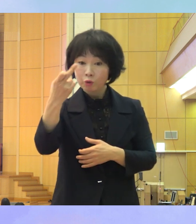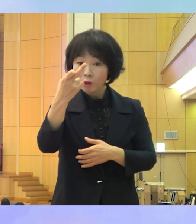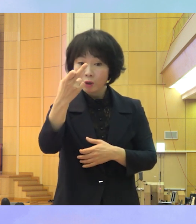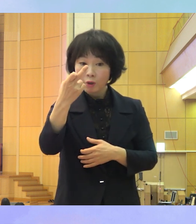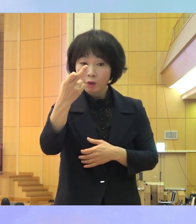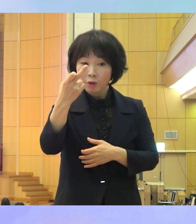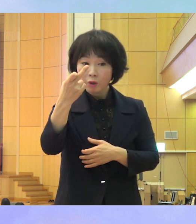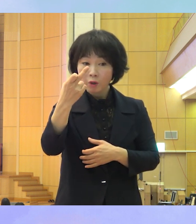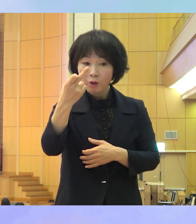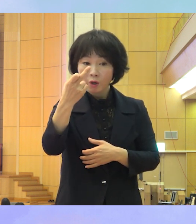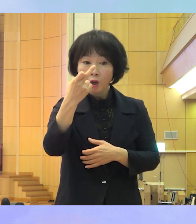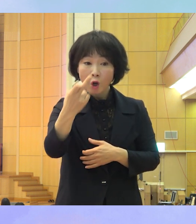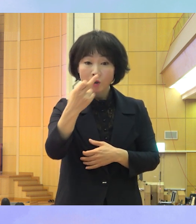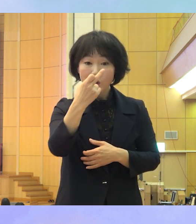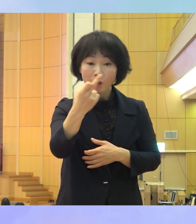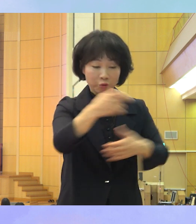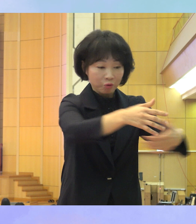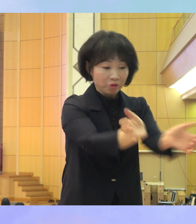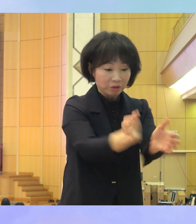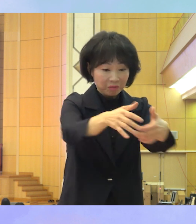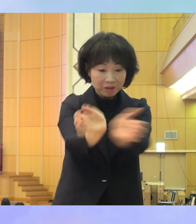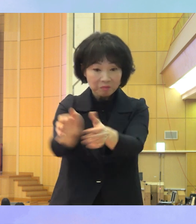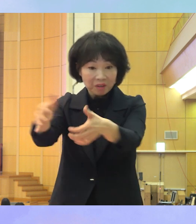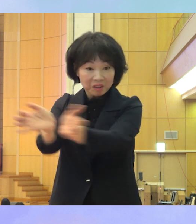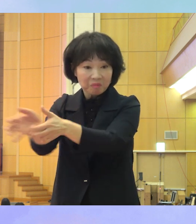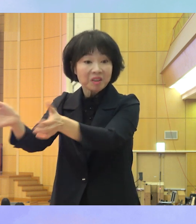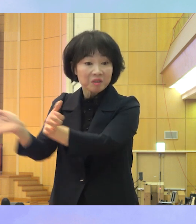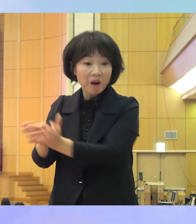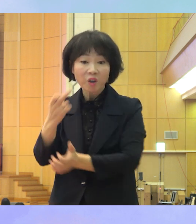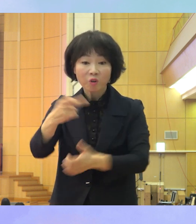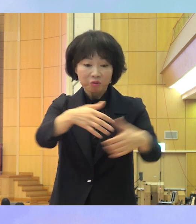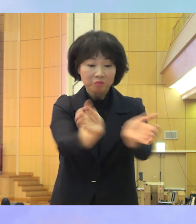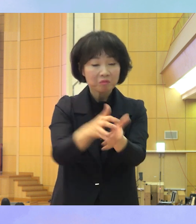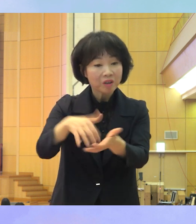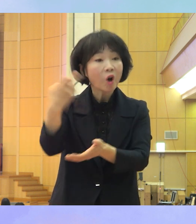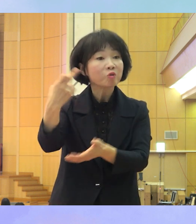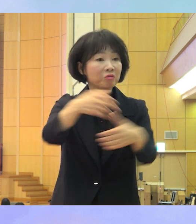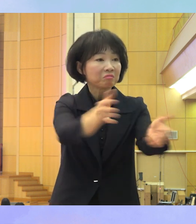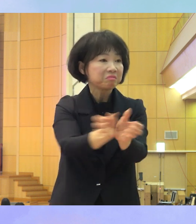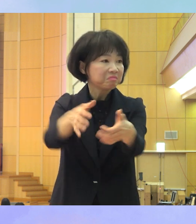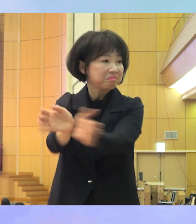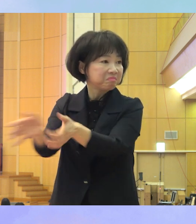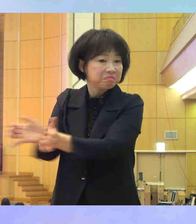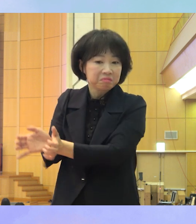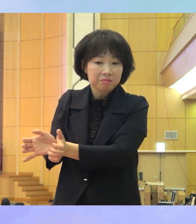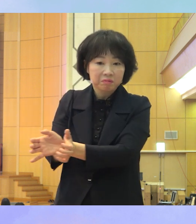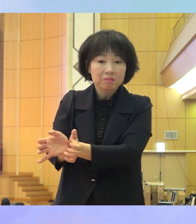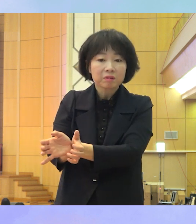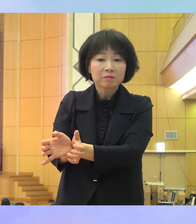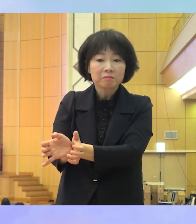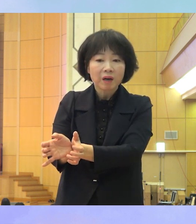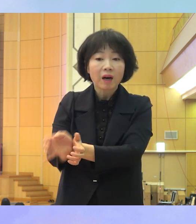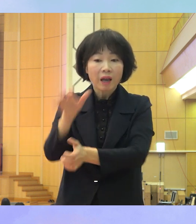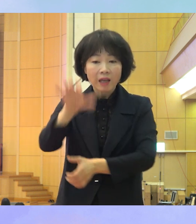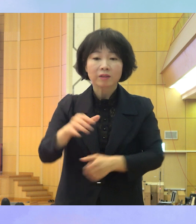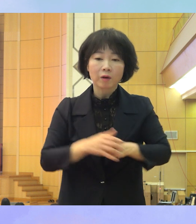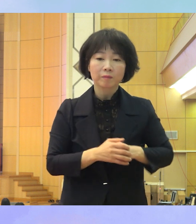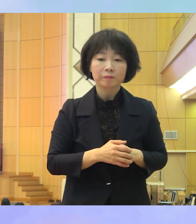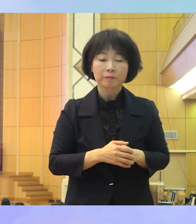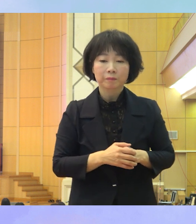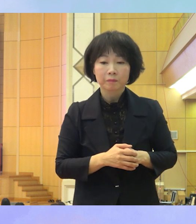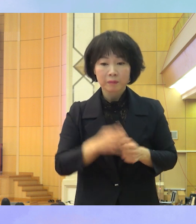말은 신천지의 12지파라는 걸 만들어 가지고 말하는 내용입니다. 그러니까 신천지